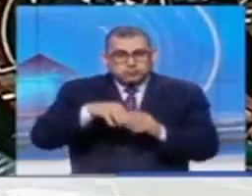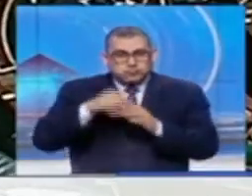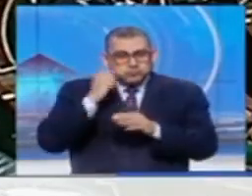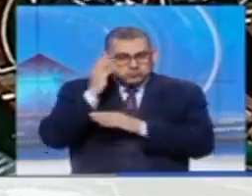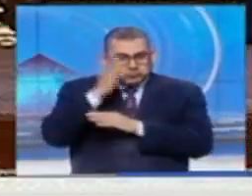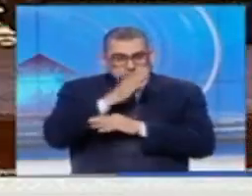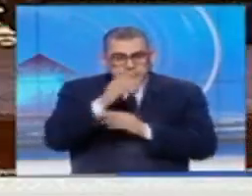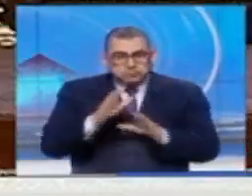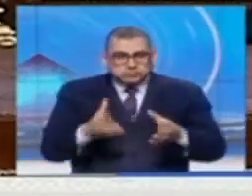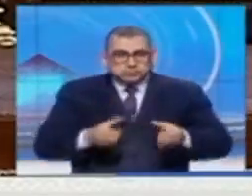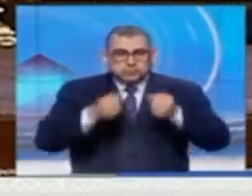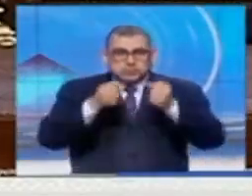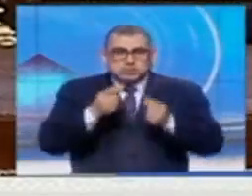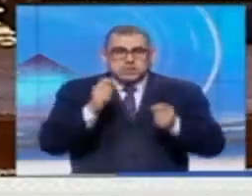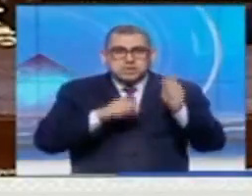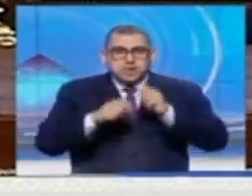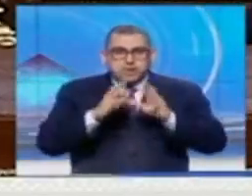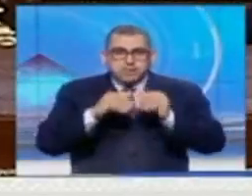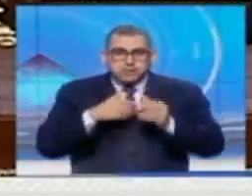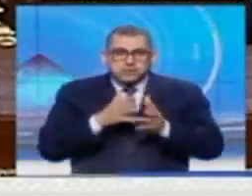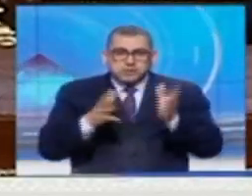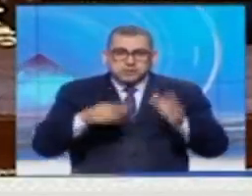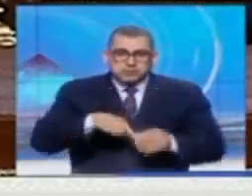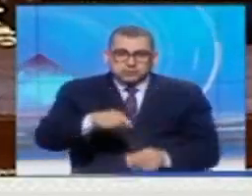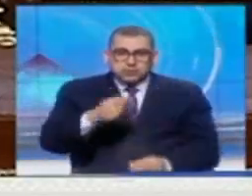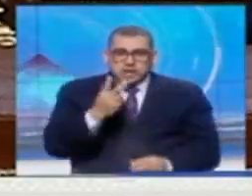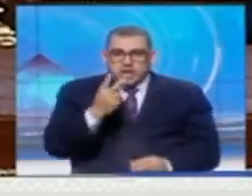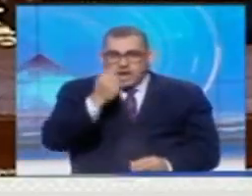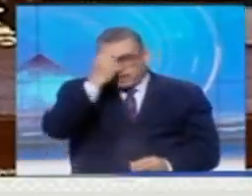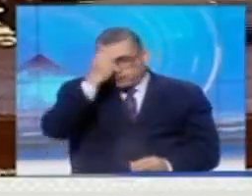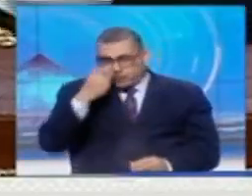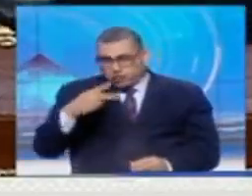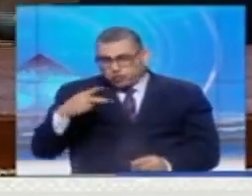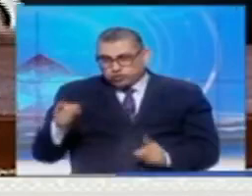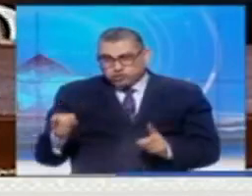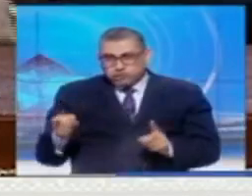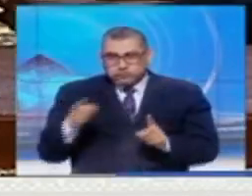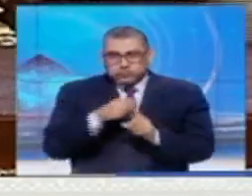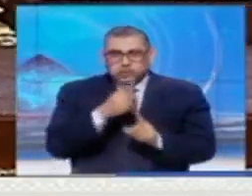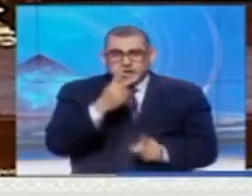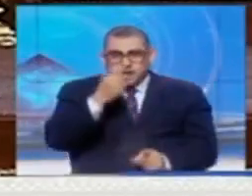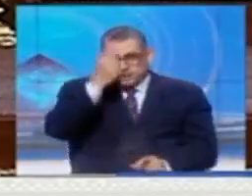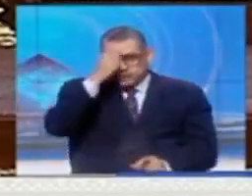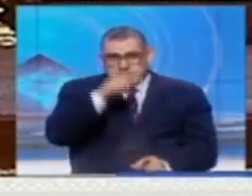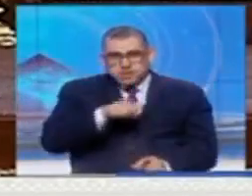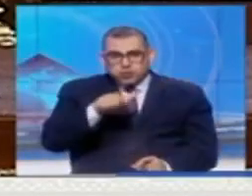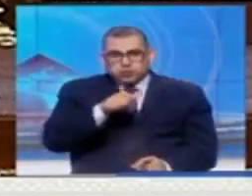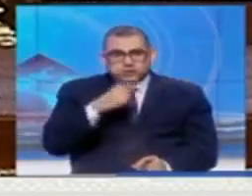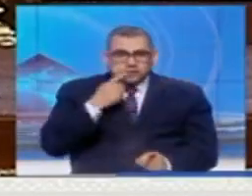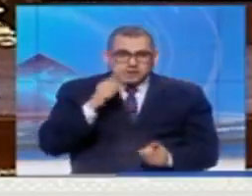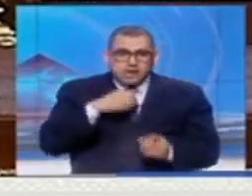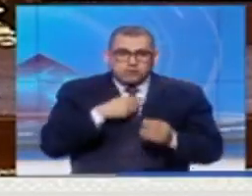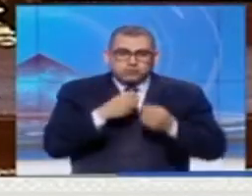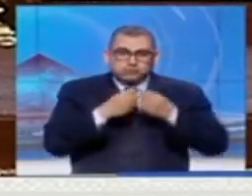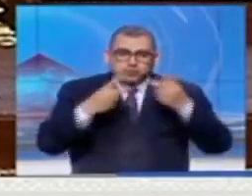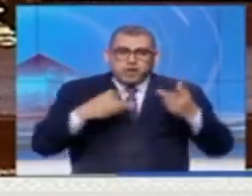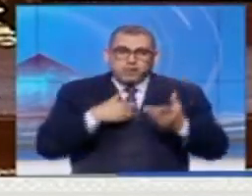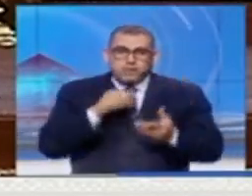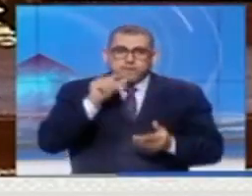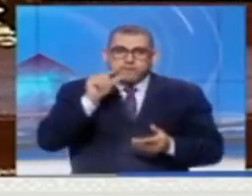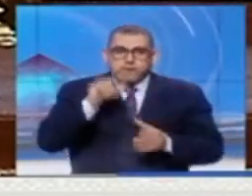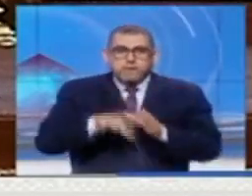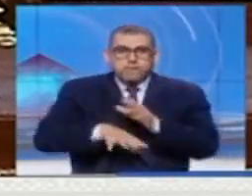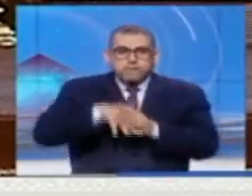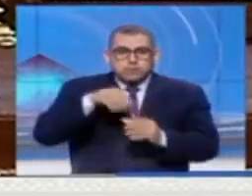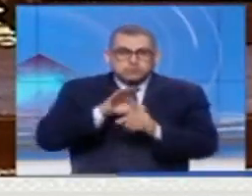استراتيجية للنهوض بالصناعة المصرية خلال فترة من 2022 إلى 2026، وتشمل برامج